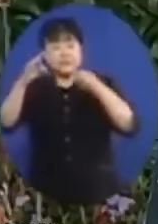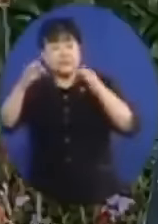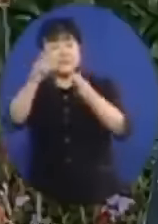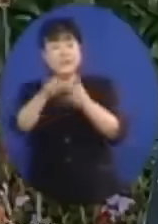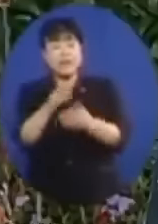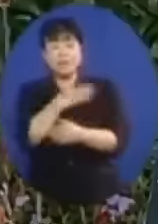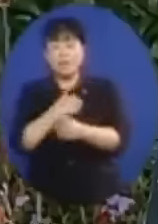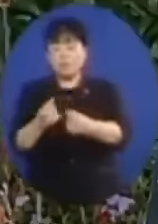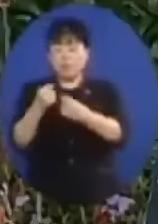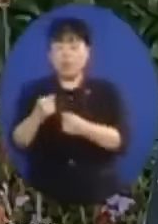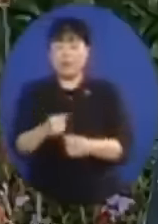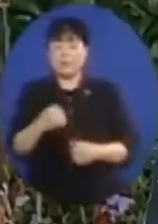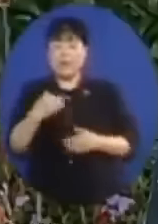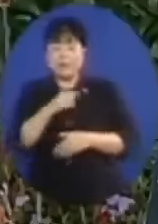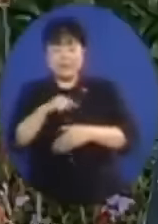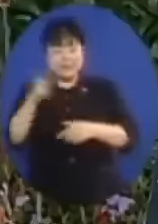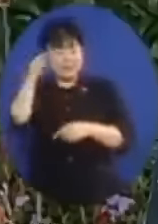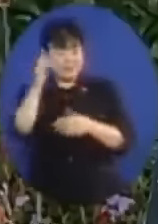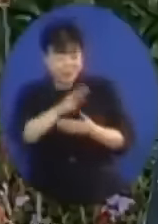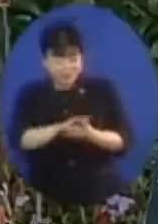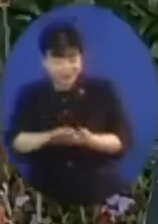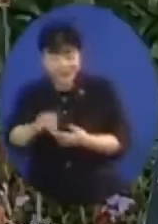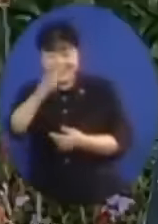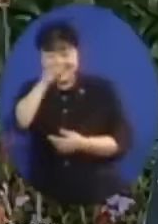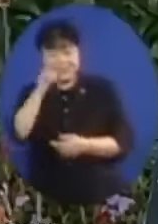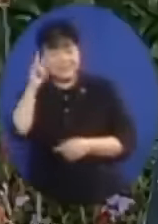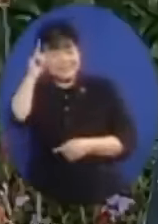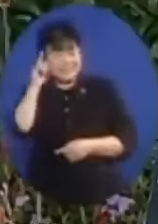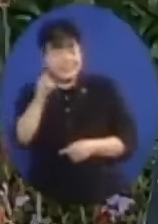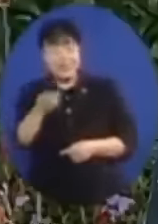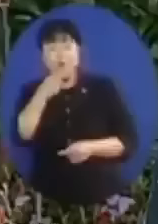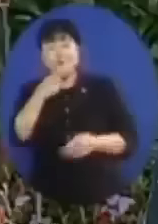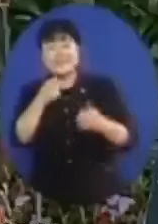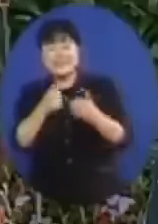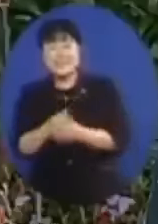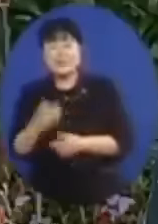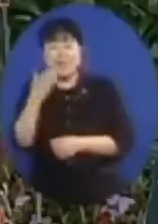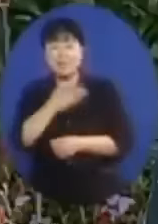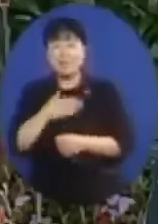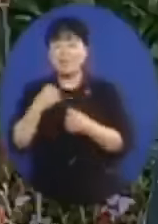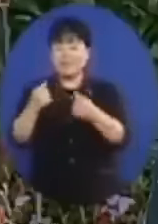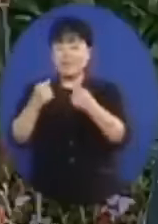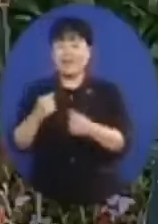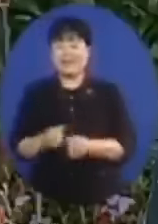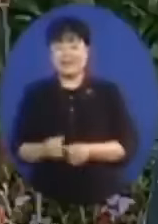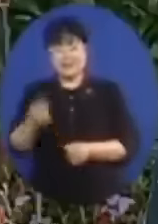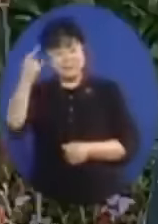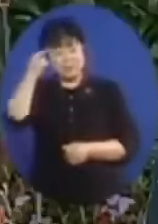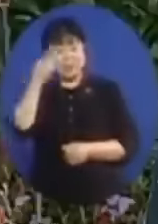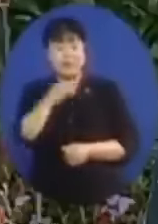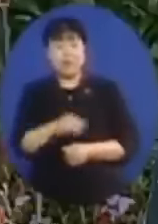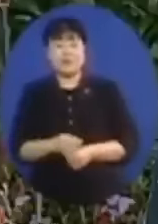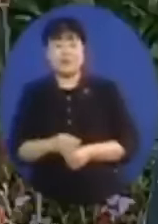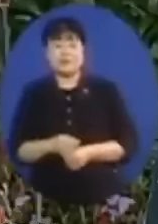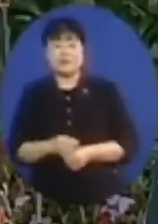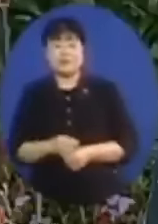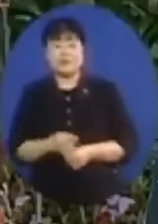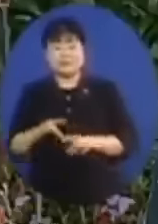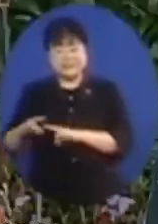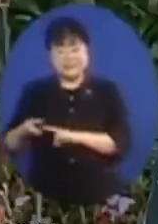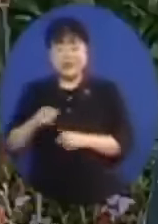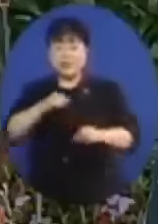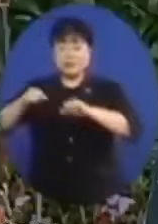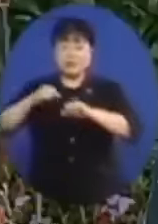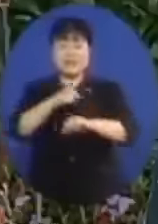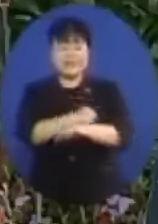때 마음의 기쁨과 평화가 넘치고 스트레스가 풀릴 뿐만 아니라 온 정신의 근육과 신경이